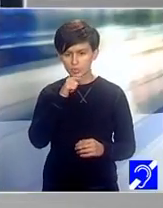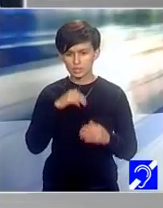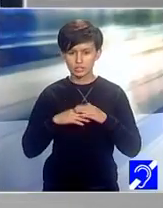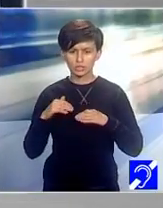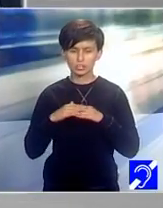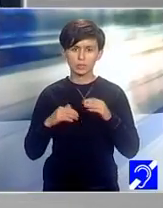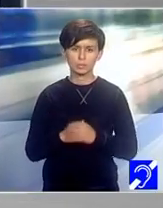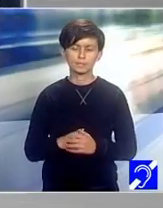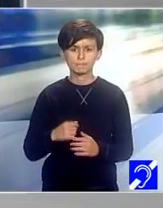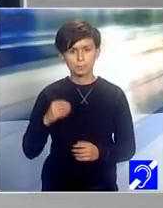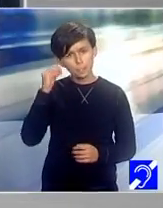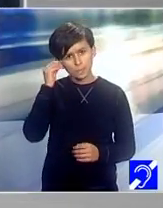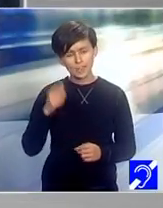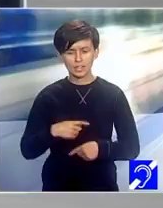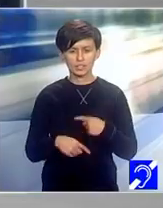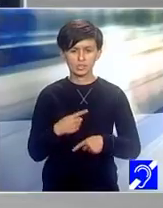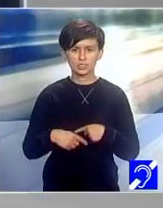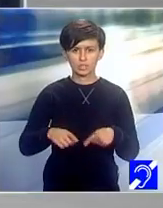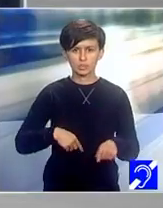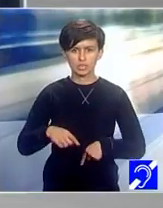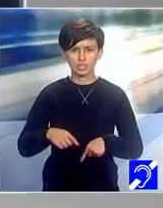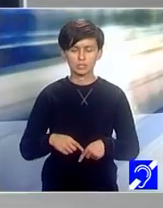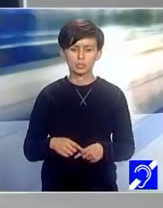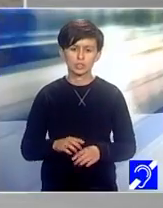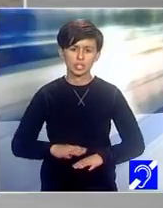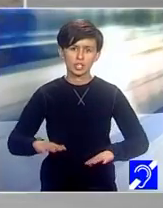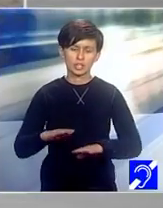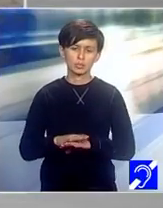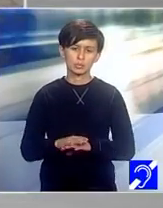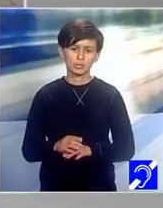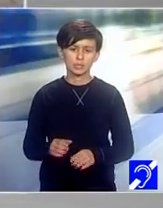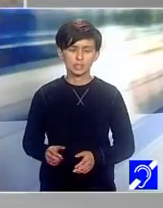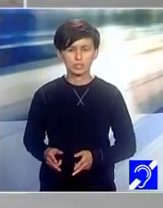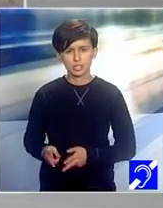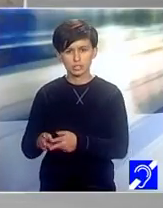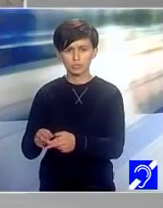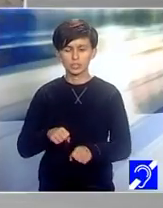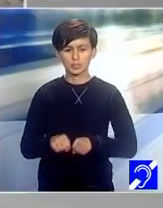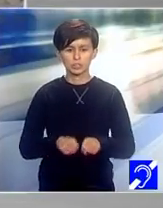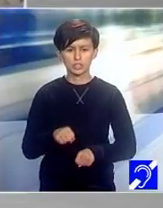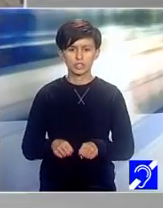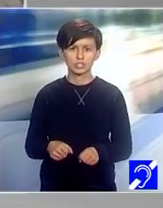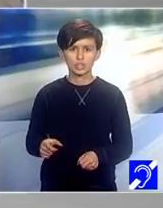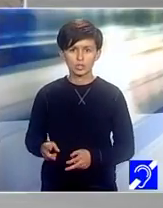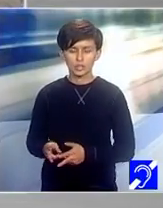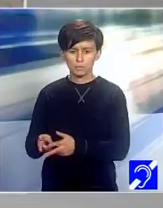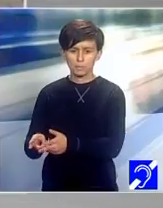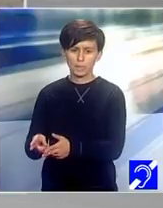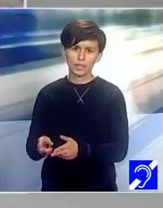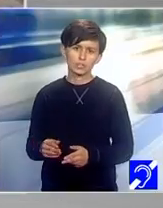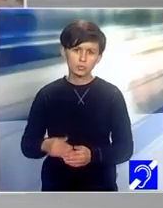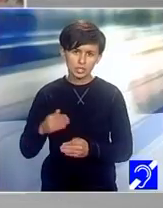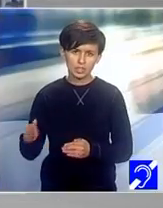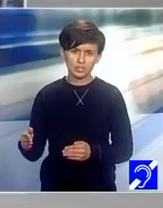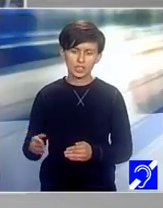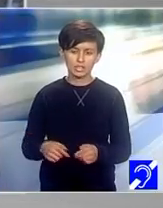altă idee este crearea unui sistem de transport public coerent printr-o rețea de piste de biciclete și a unor coridoare pietonale în afara zonelor de trafic